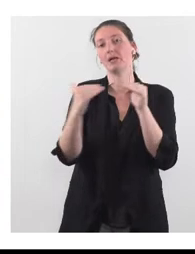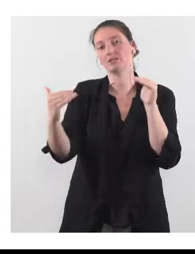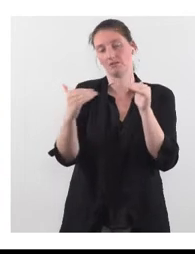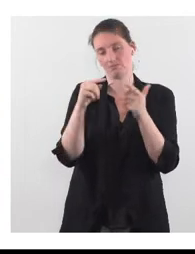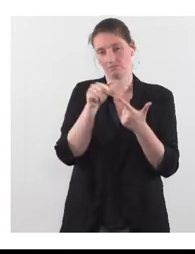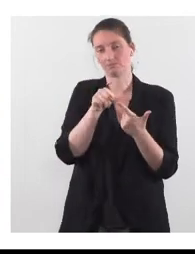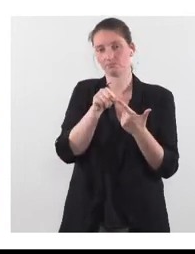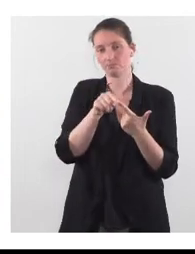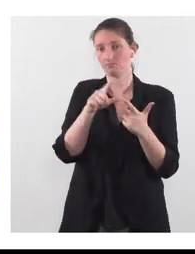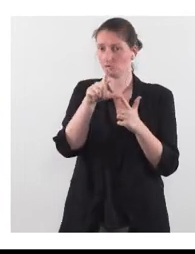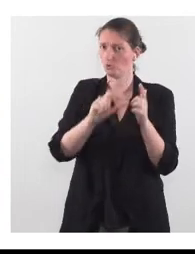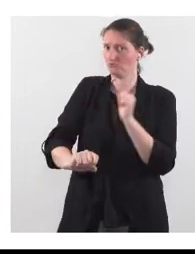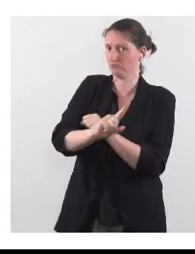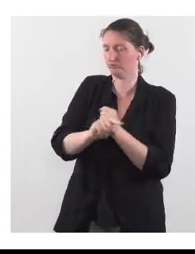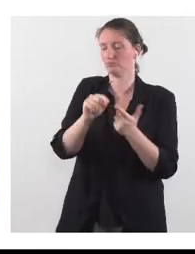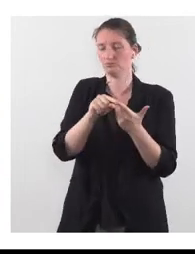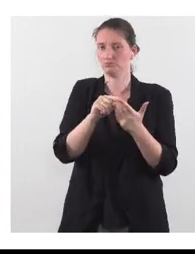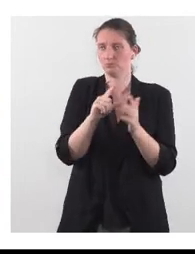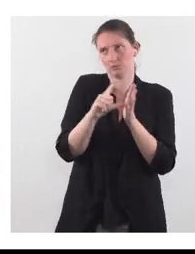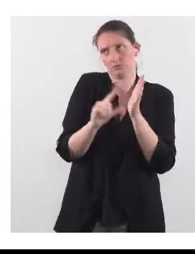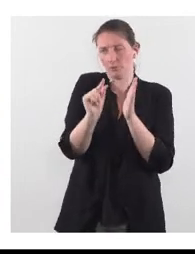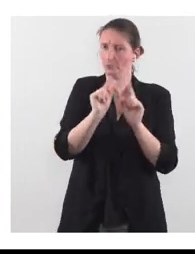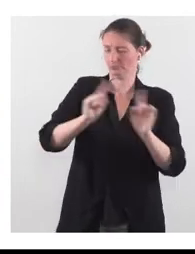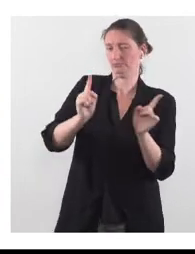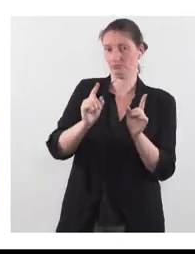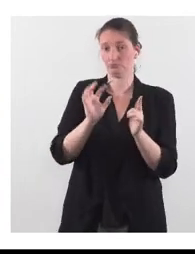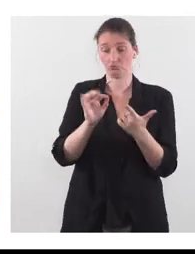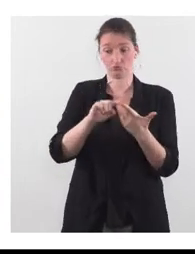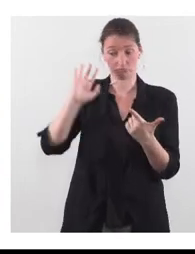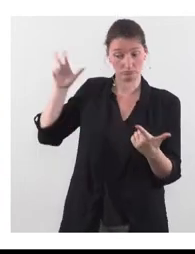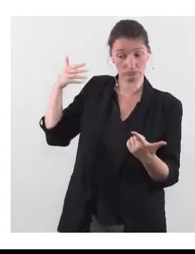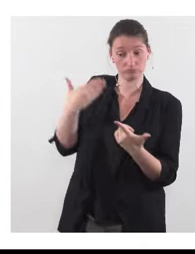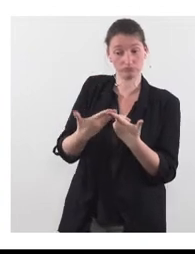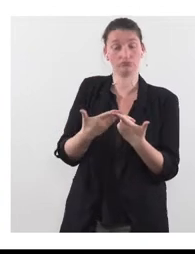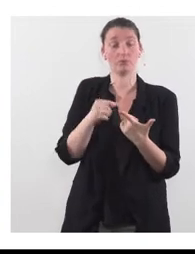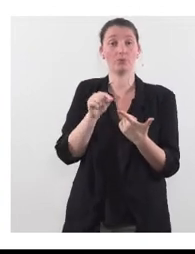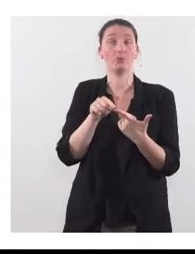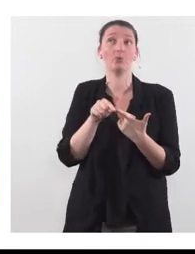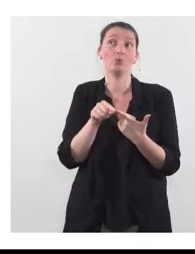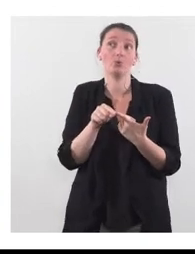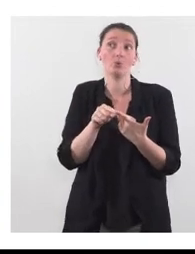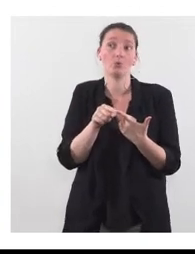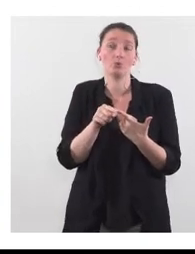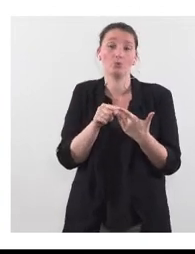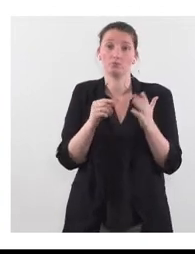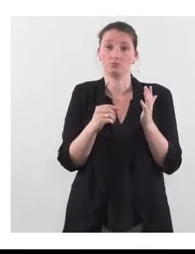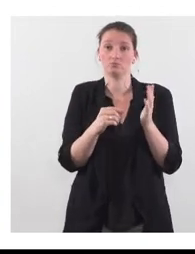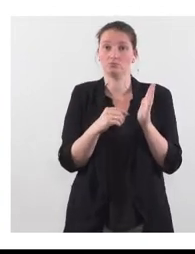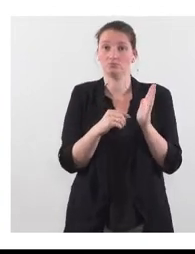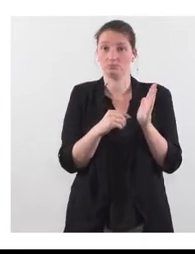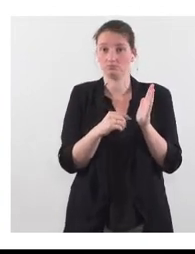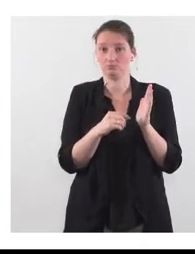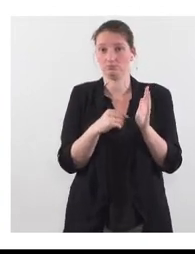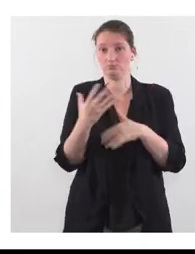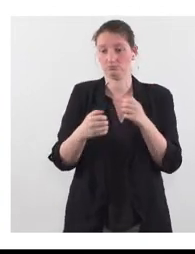qui est une loi particulière, une législation particulière, que nous n'avons utilisé la section 2023 une